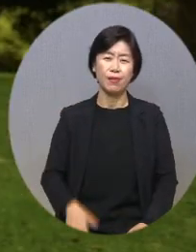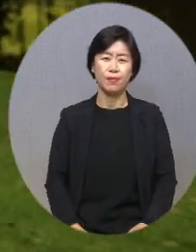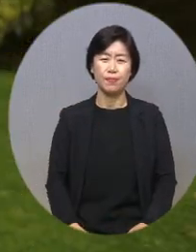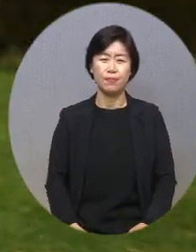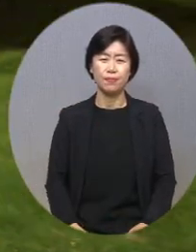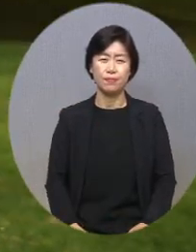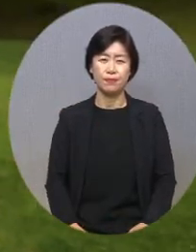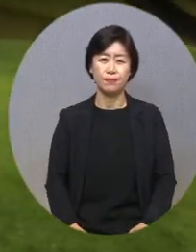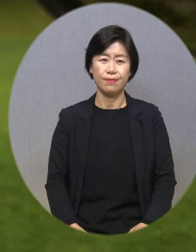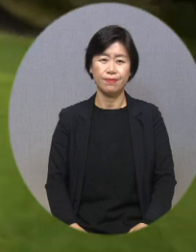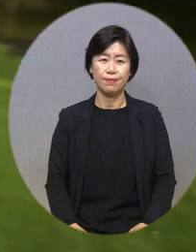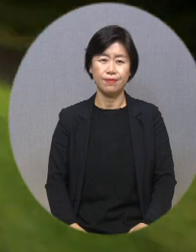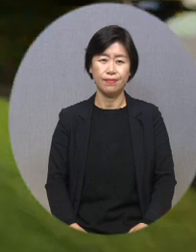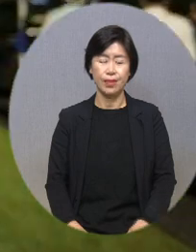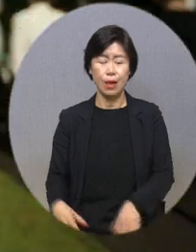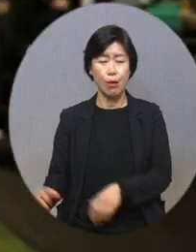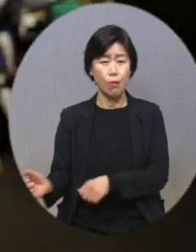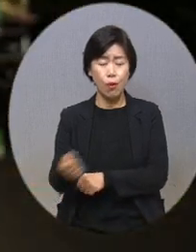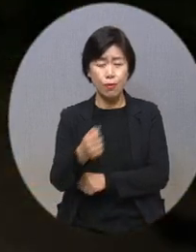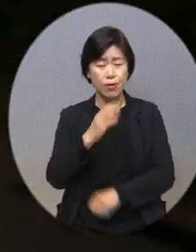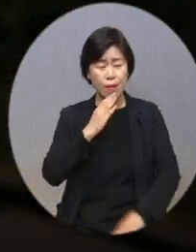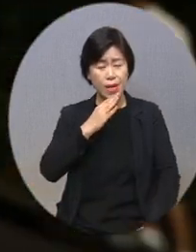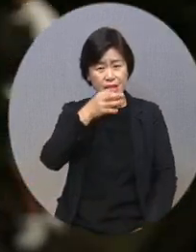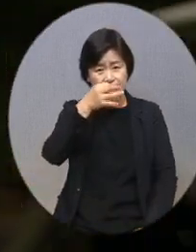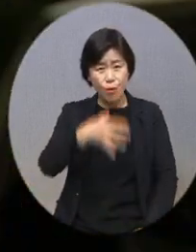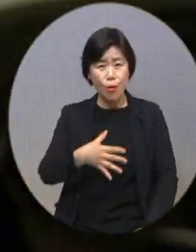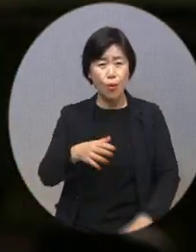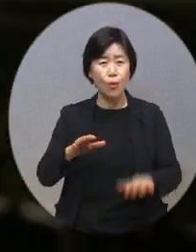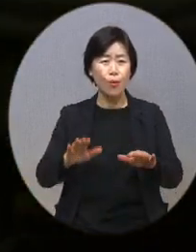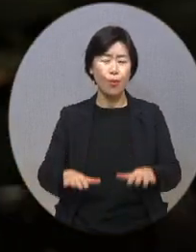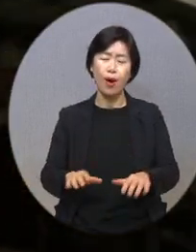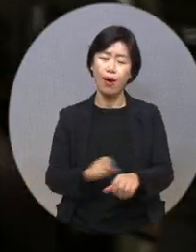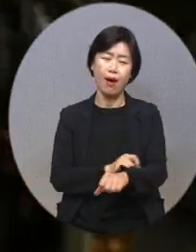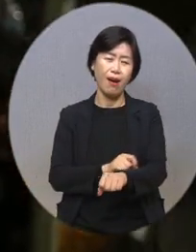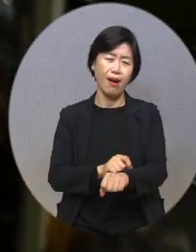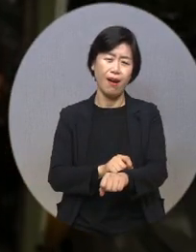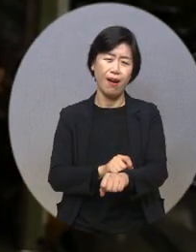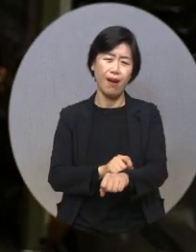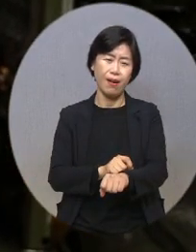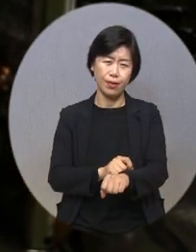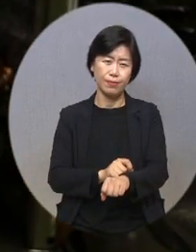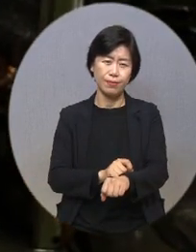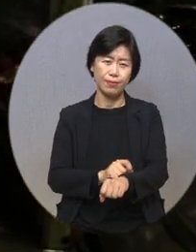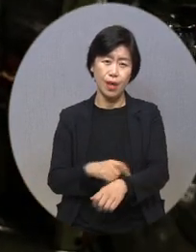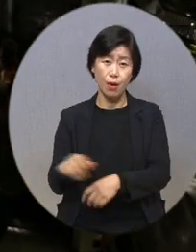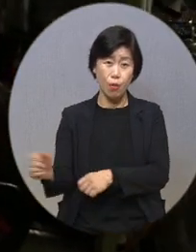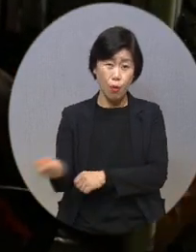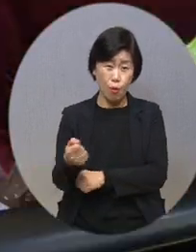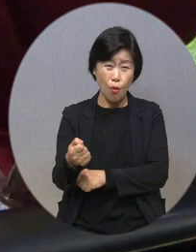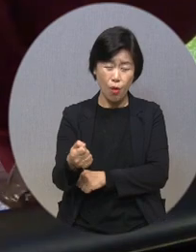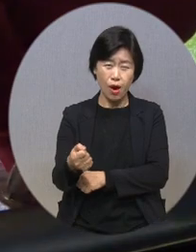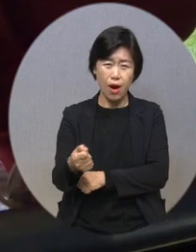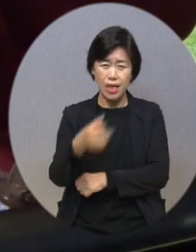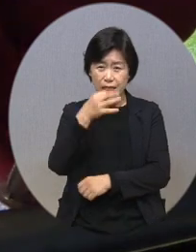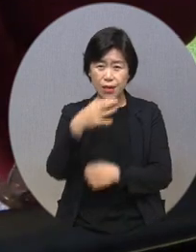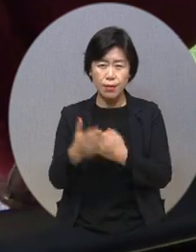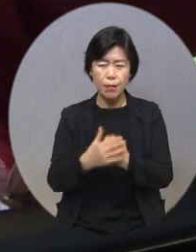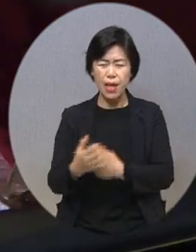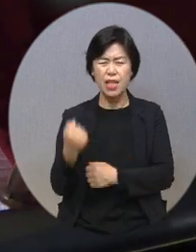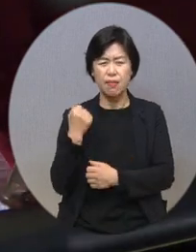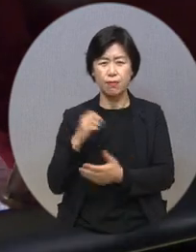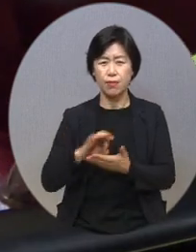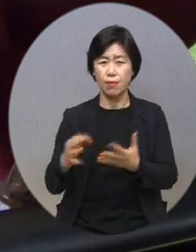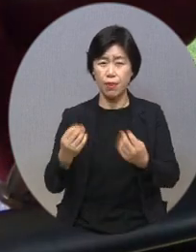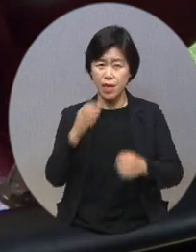나 골프에서 이렇게 힘들게 쳐본 적이 없는데 말이야. 골프는 나랑 안 맞는 거야. 골프가 힘드니까 막 힘도 들어가고 이렇게 수치하게